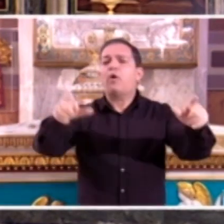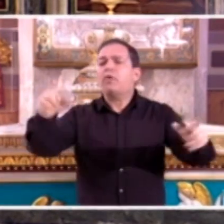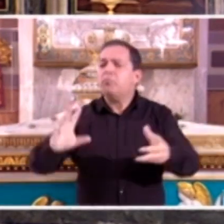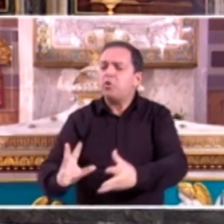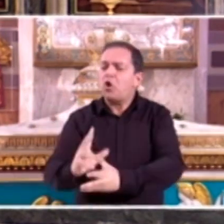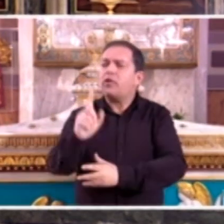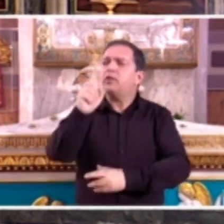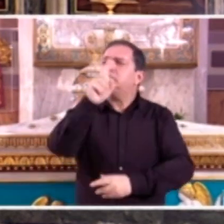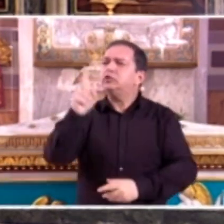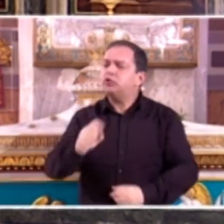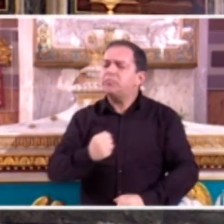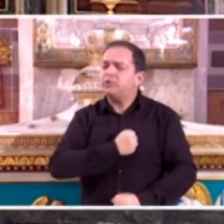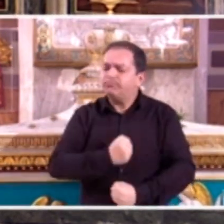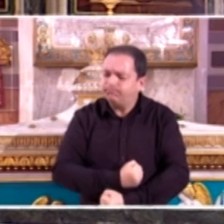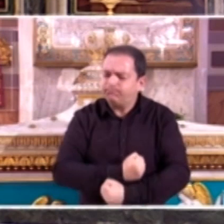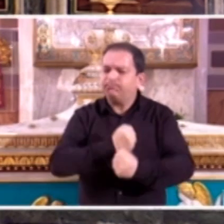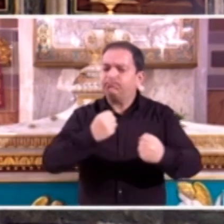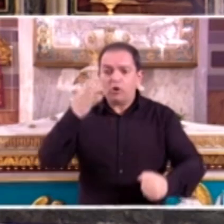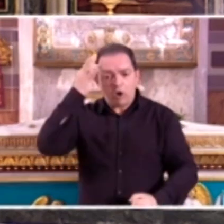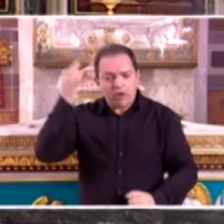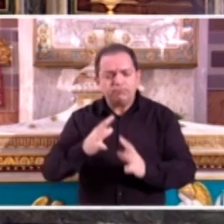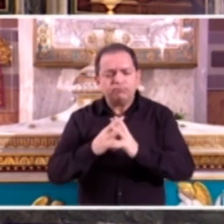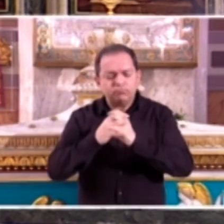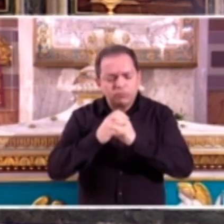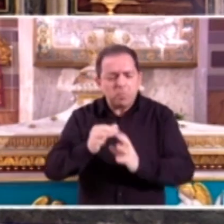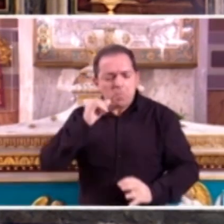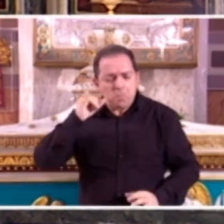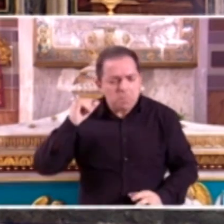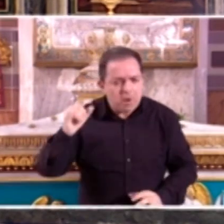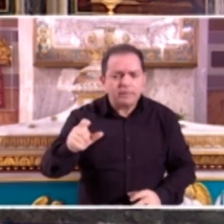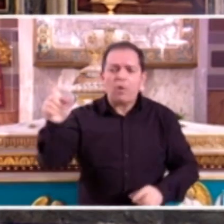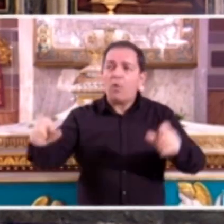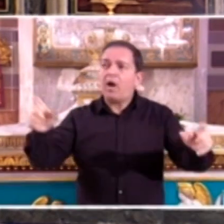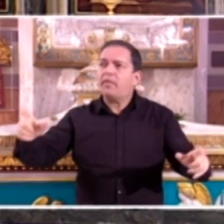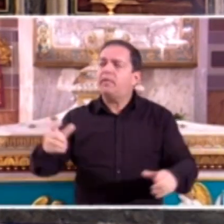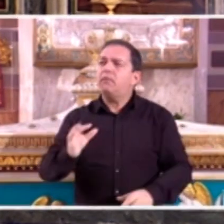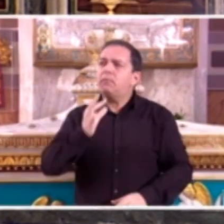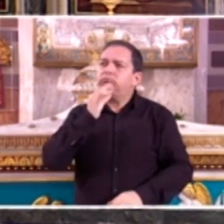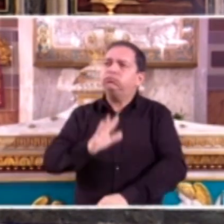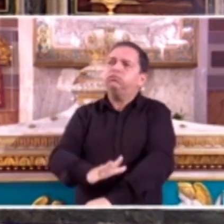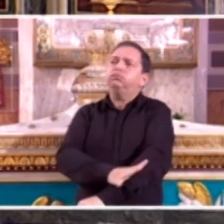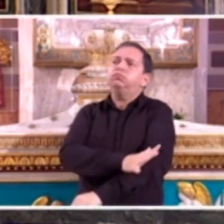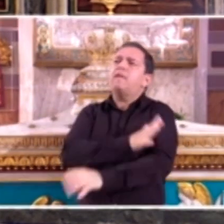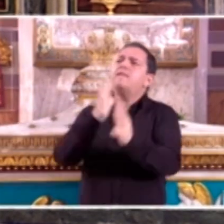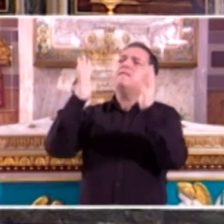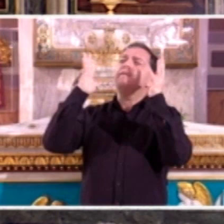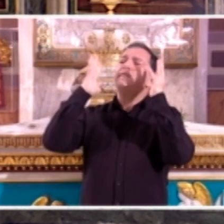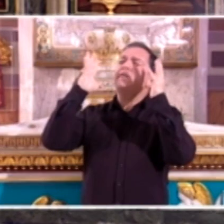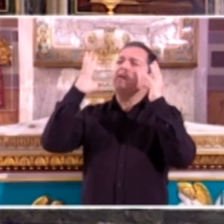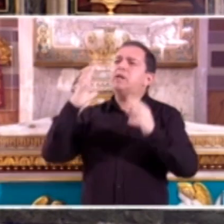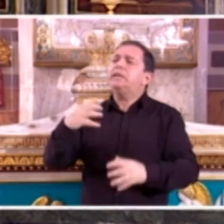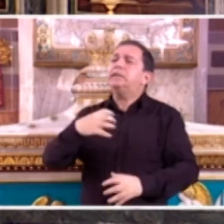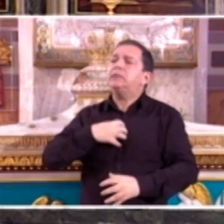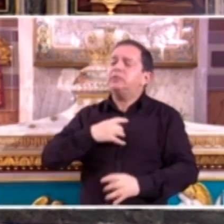προκοπήν βίου και πίστεως και συνέσεως πνευματικής, δώσ' αυτής πάντοτε με τα φόβου και αγάπης λατρεύυνση,